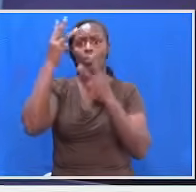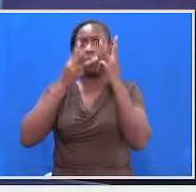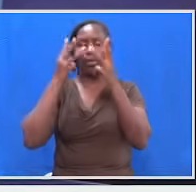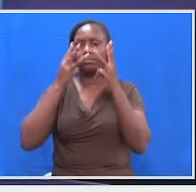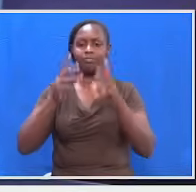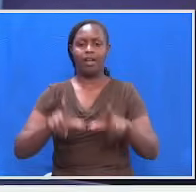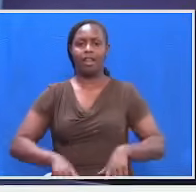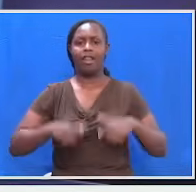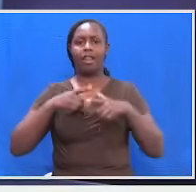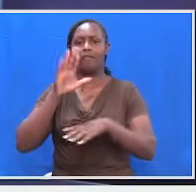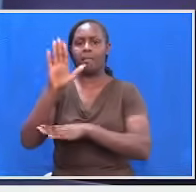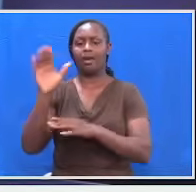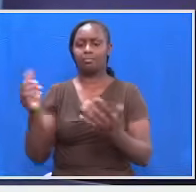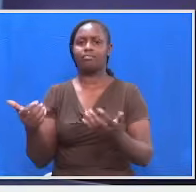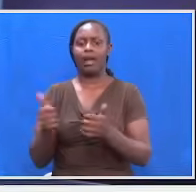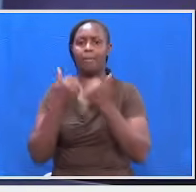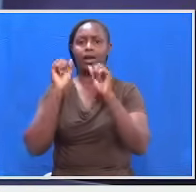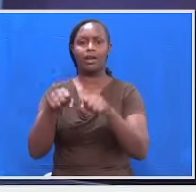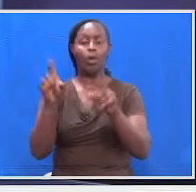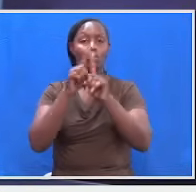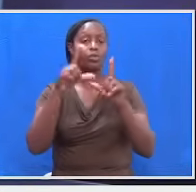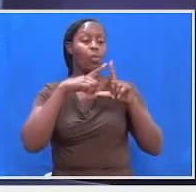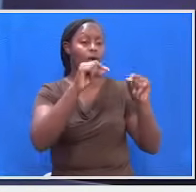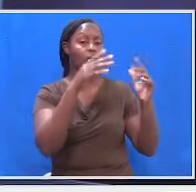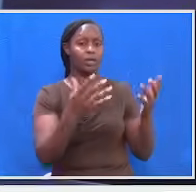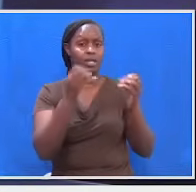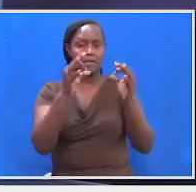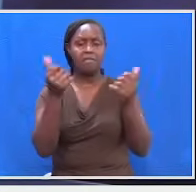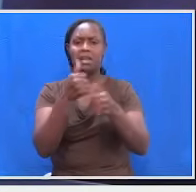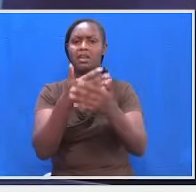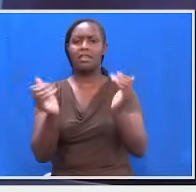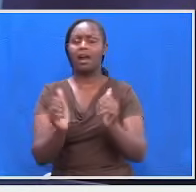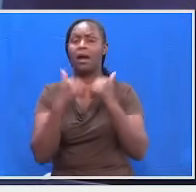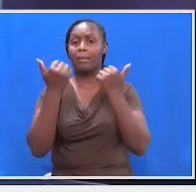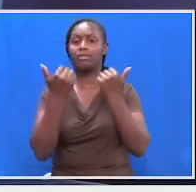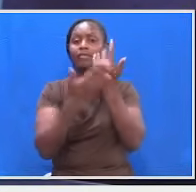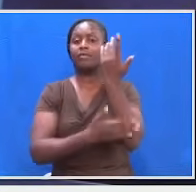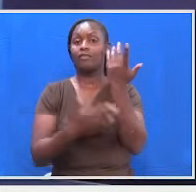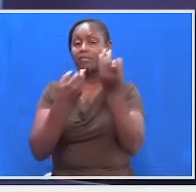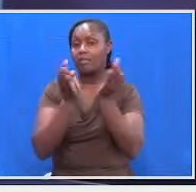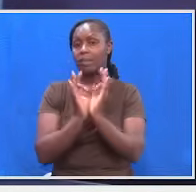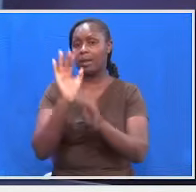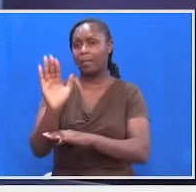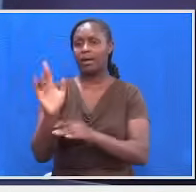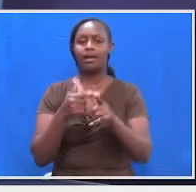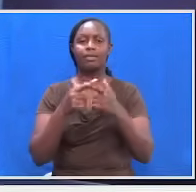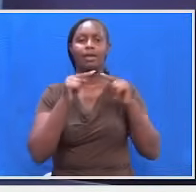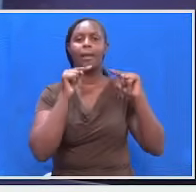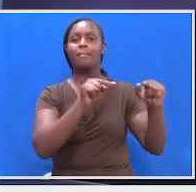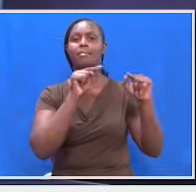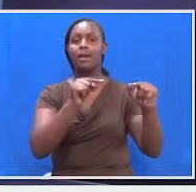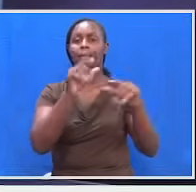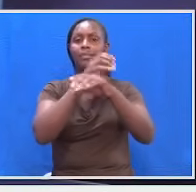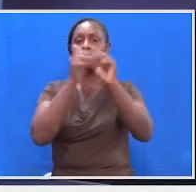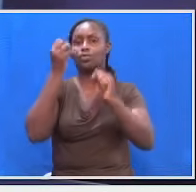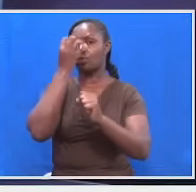chochote kitamfanyikia au familia yake, wakulaumiwa ni Rais William Ruto. Gachagua akidai kuwepo kwa jaribio dhidi ya